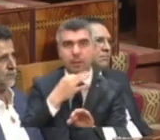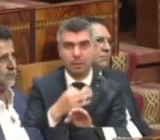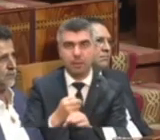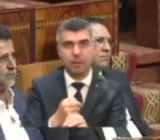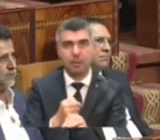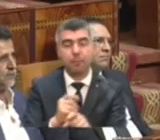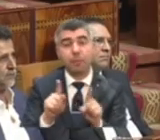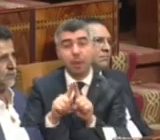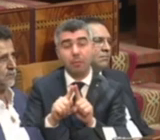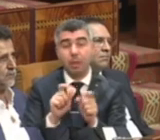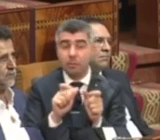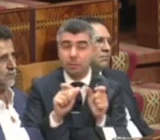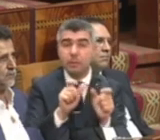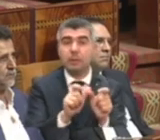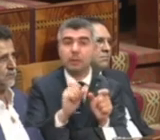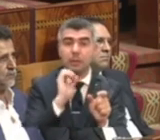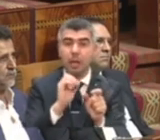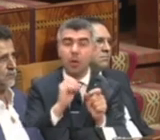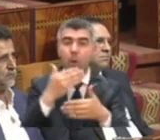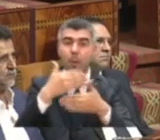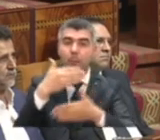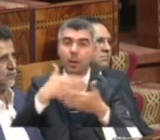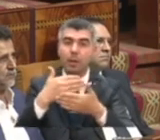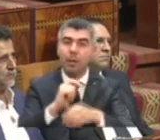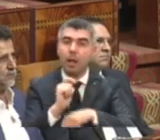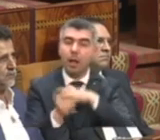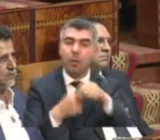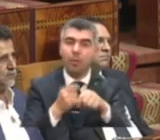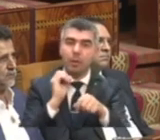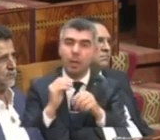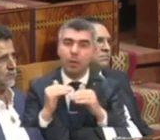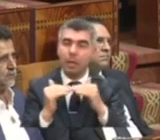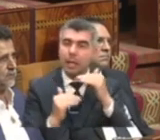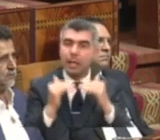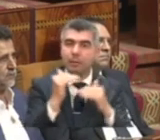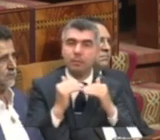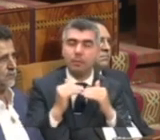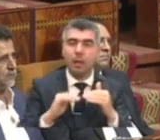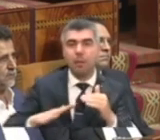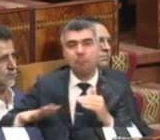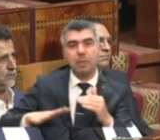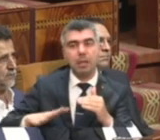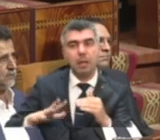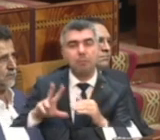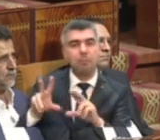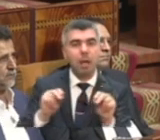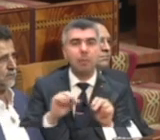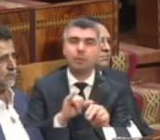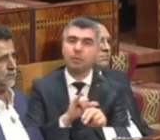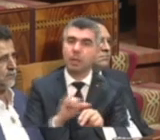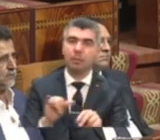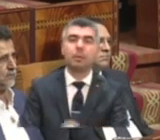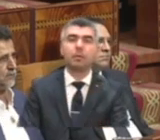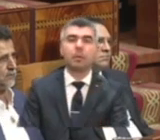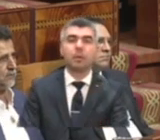الضابط العام للبناء فقد العالم القروي الانفراد بالتمييز الإيجابي وأصبح يخضع هو الآخر لضوابط صارمة.